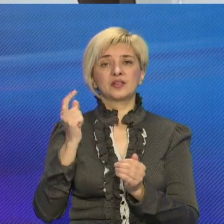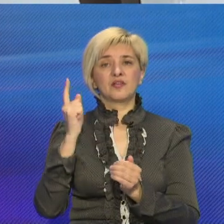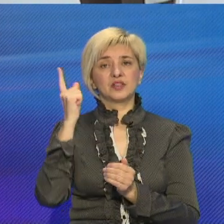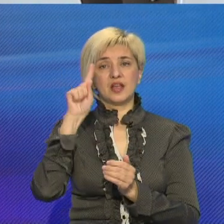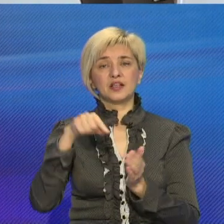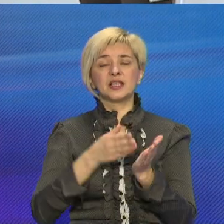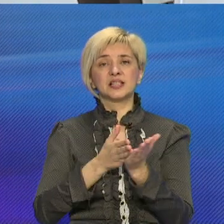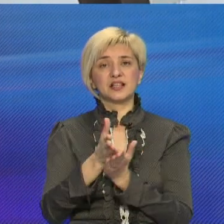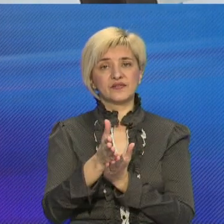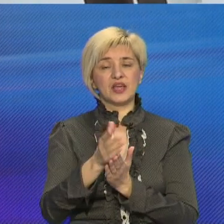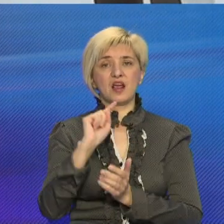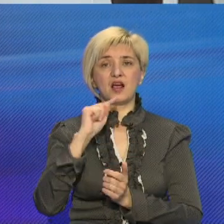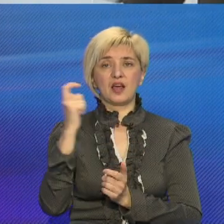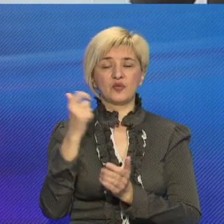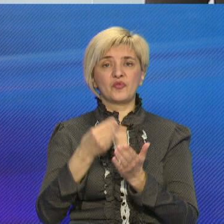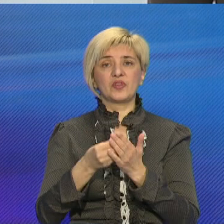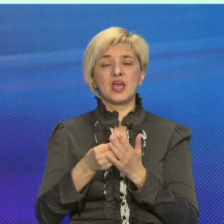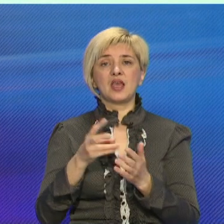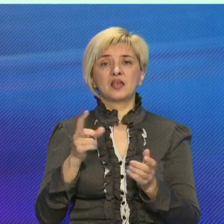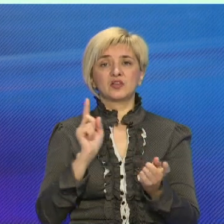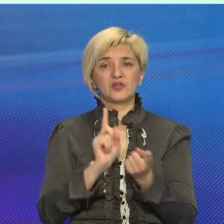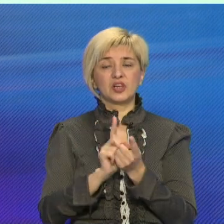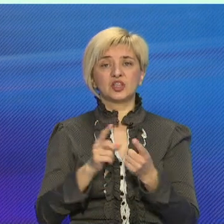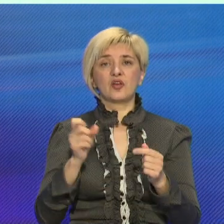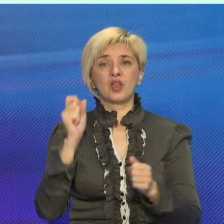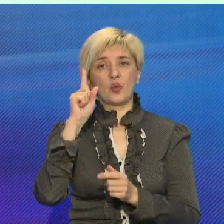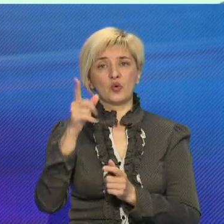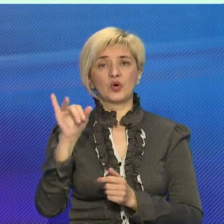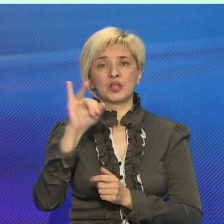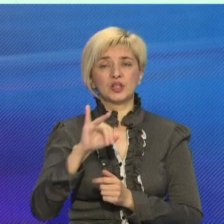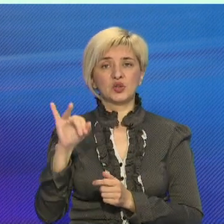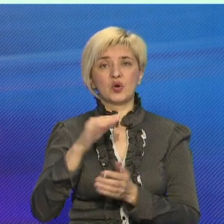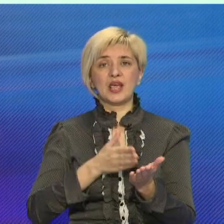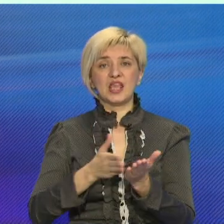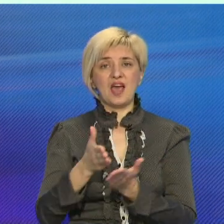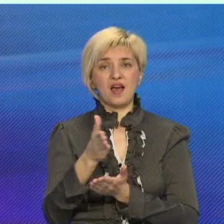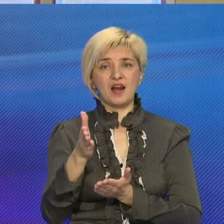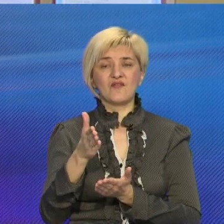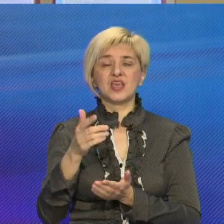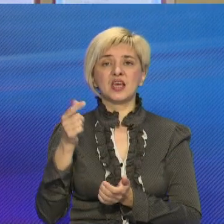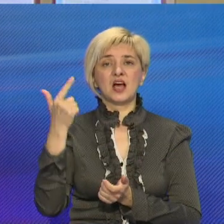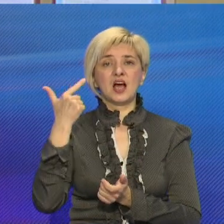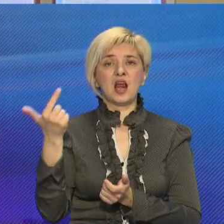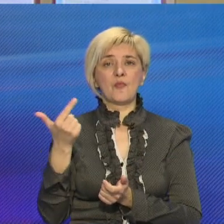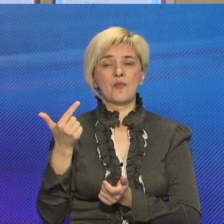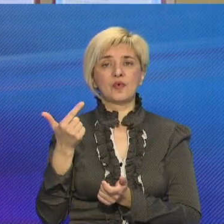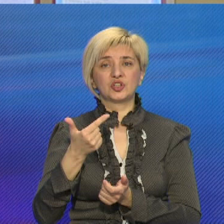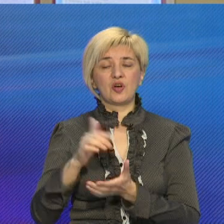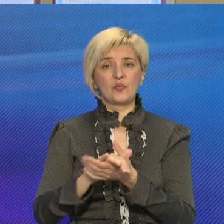якімі дзеці сутыкаюцца на уроках гісторыі, геаграфіі, грамадазнаўства, ніколі не бывае шмат. Дети